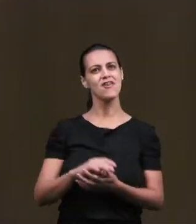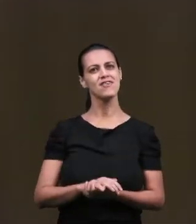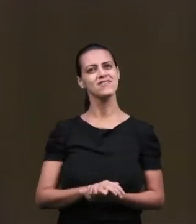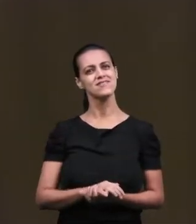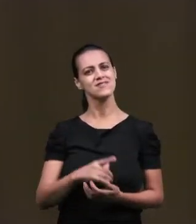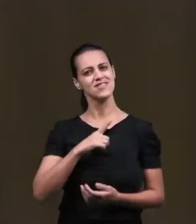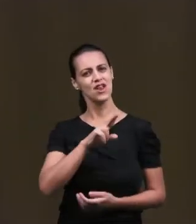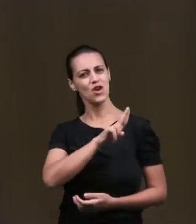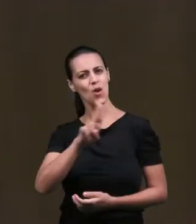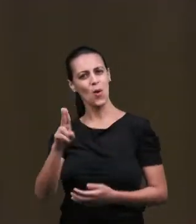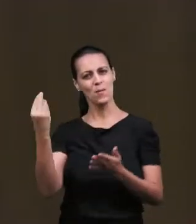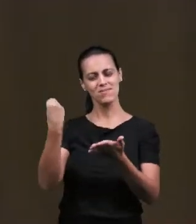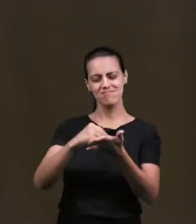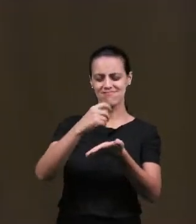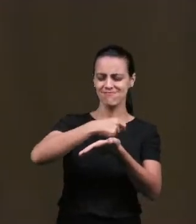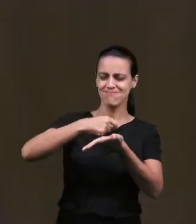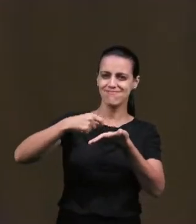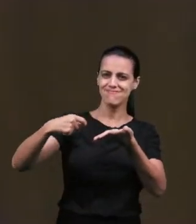a mis son nom ici.